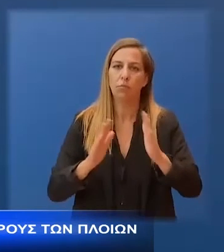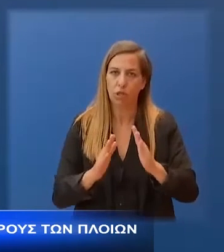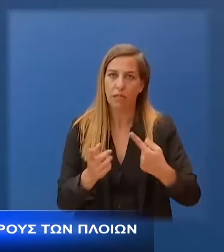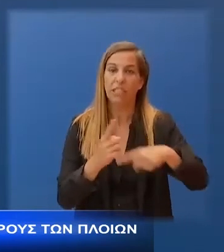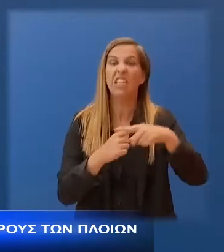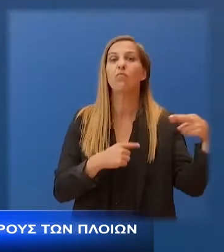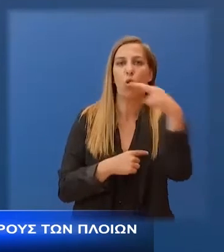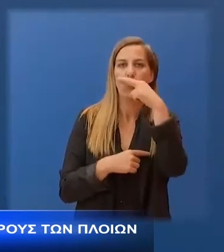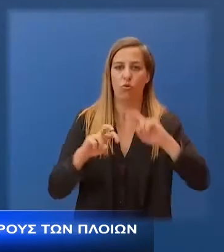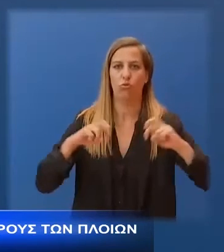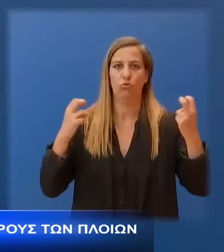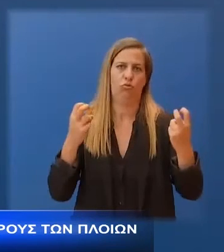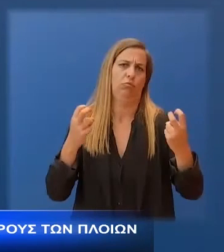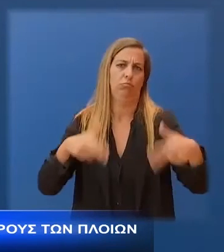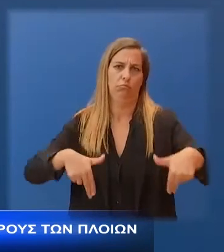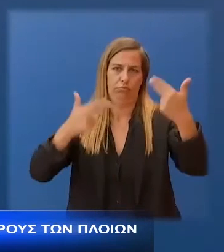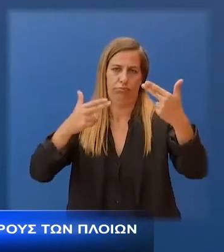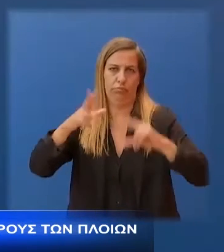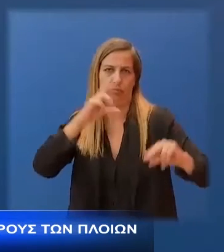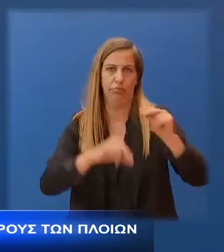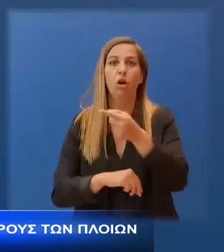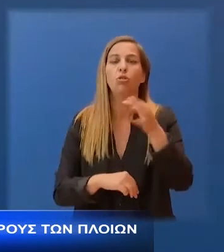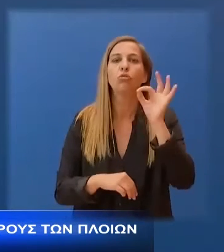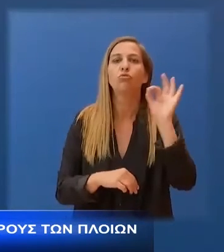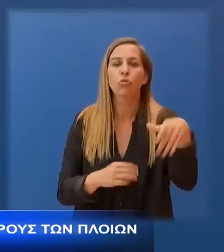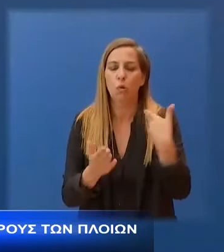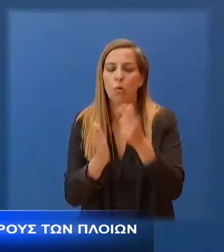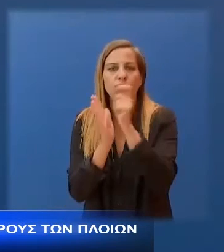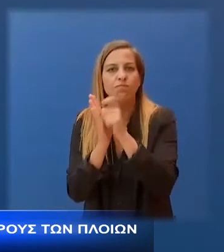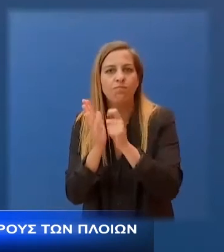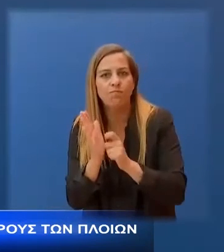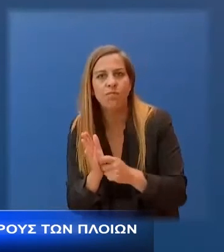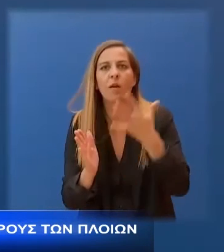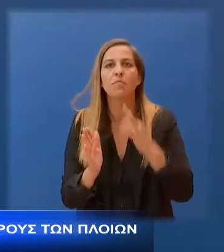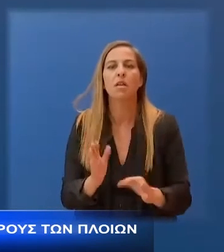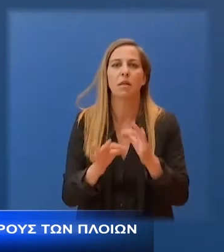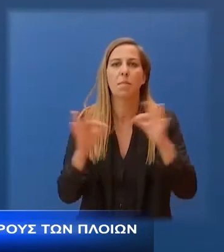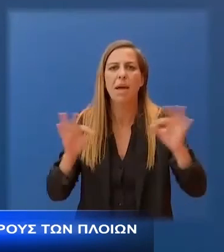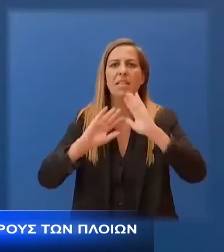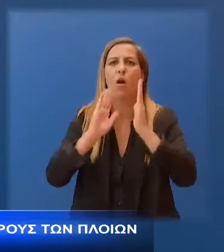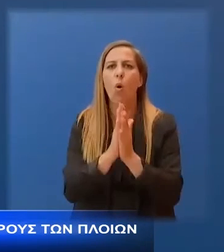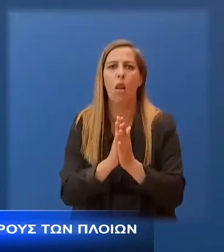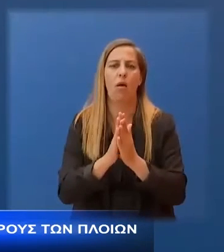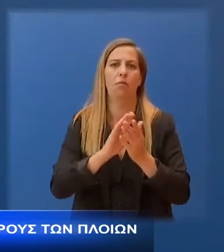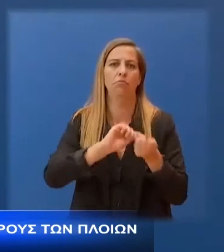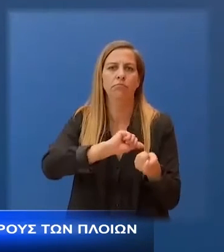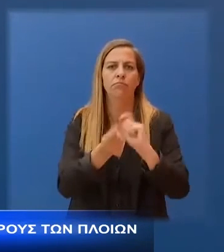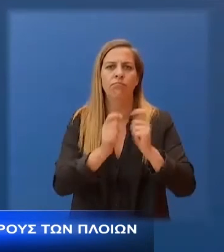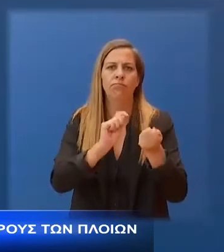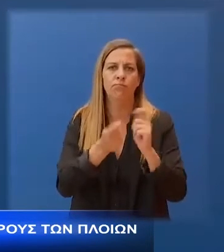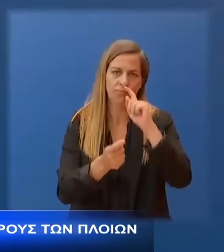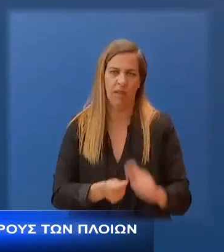για να καταγράφονται οι εξελίξεις, να αξιολογούνται τα δεδομένα και να αναπροσαρμόζονται κατάλληλα οι δράσεις μας για την αντιμετώπιση της